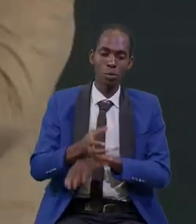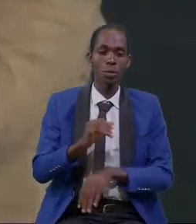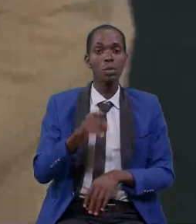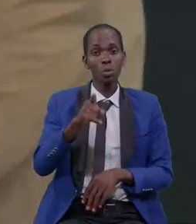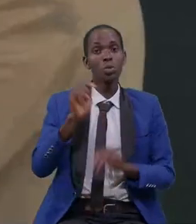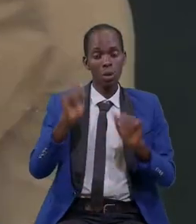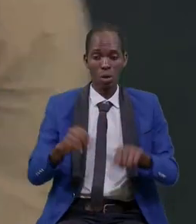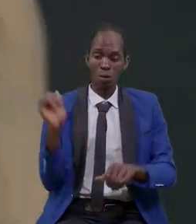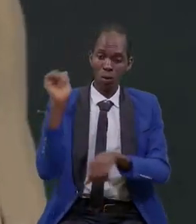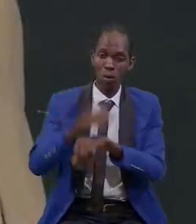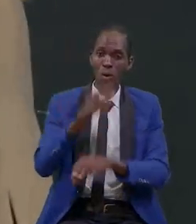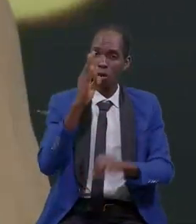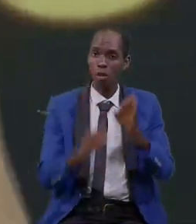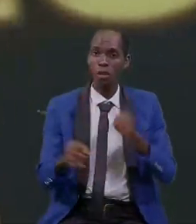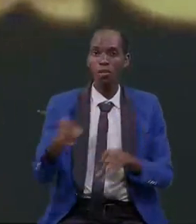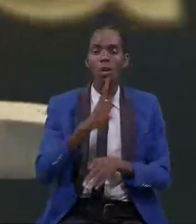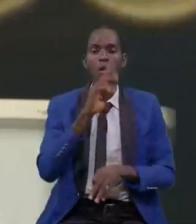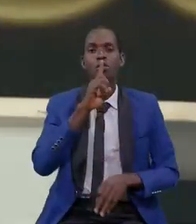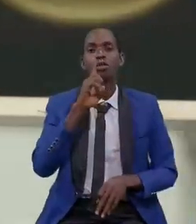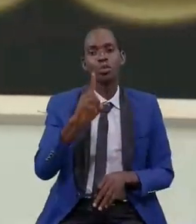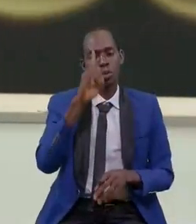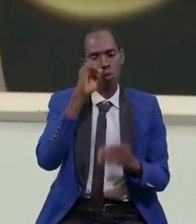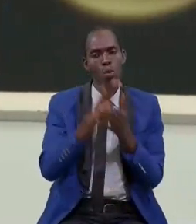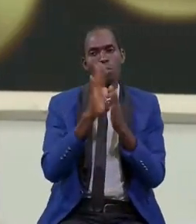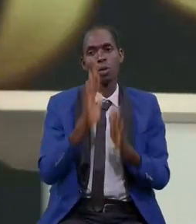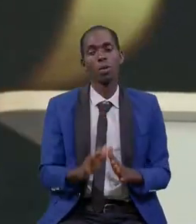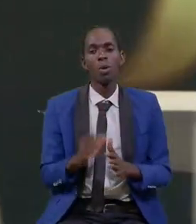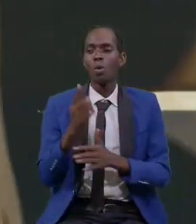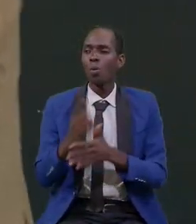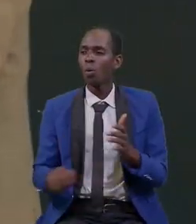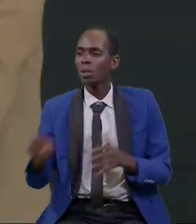croyant, ce qu'ils disent, ce qu'ils font,